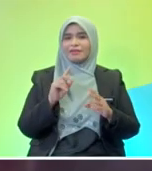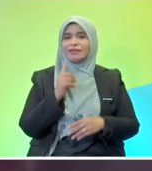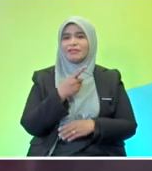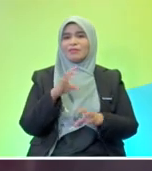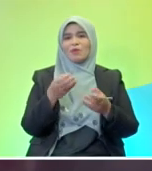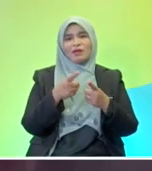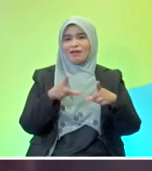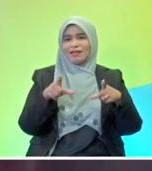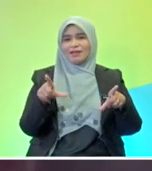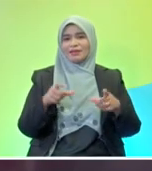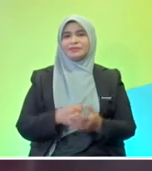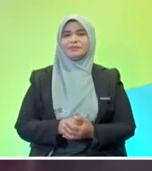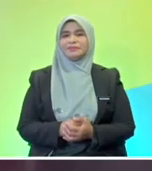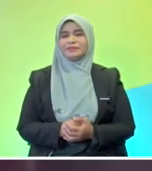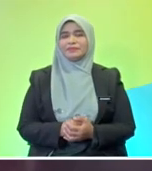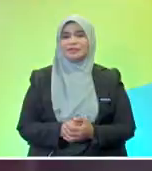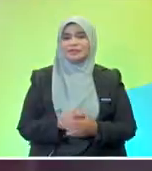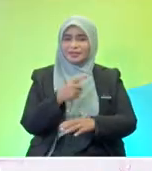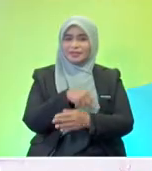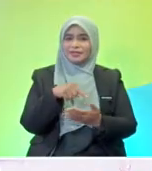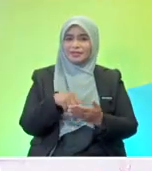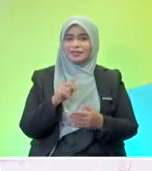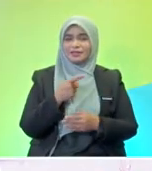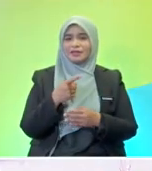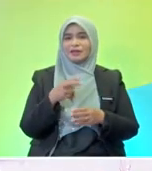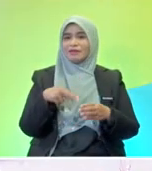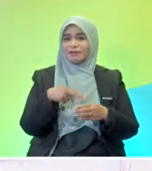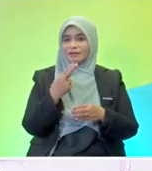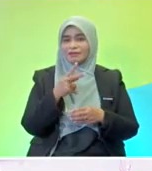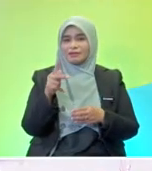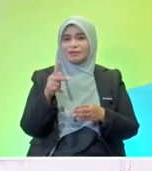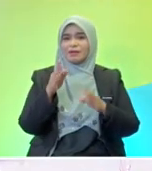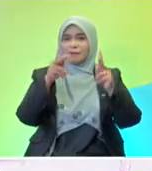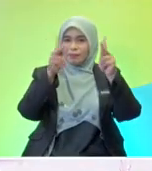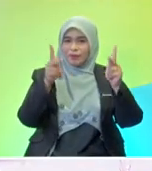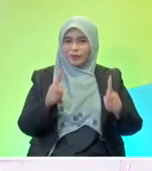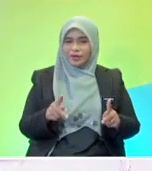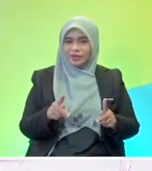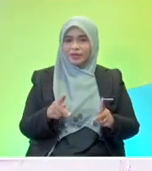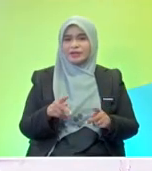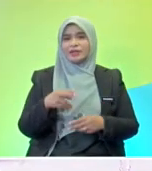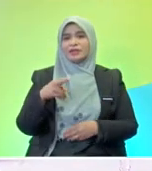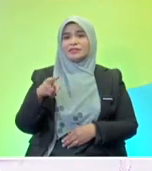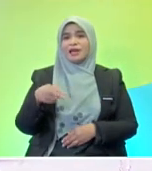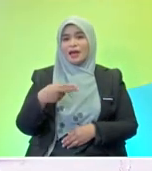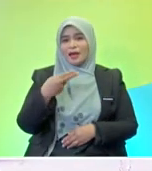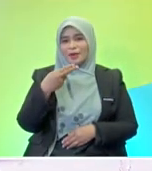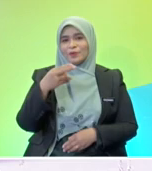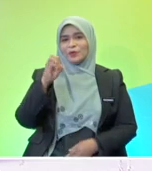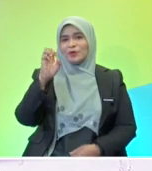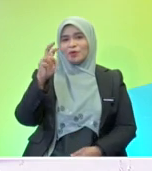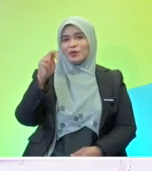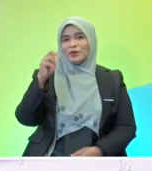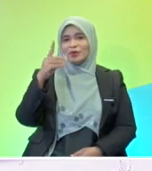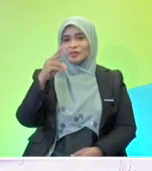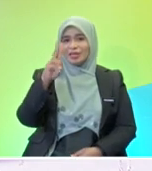terangkan tak? Hari ini Fika, kita nak menghasilkan boneka sendok.